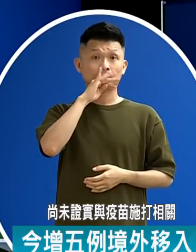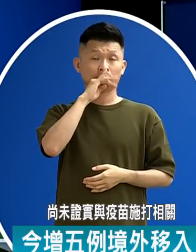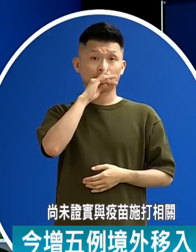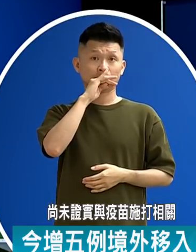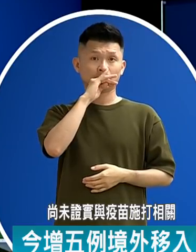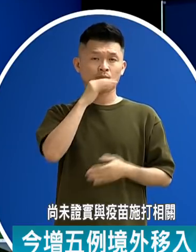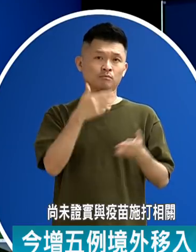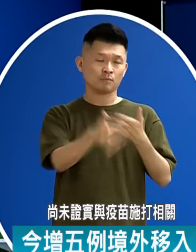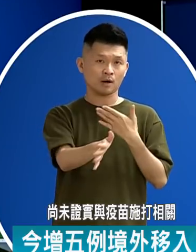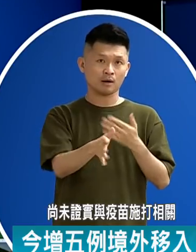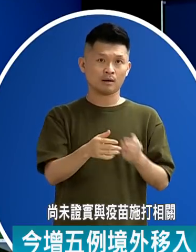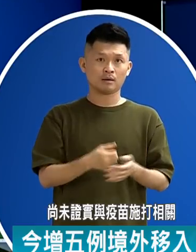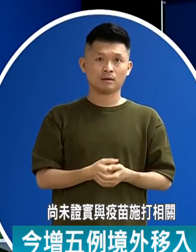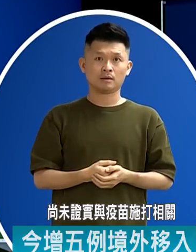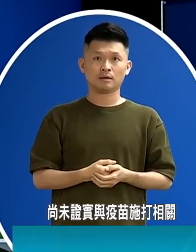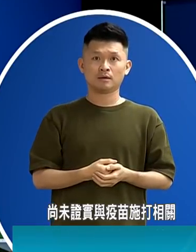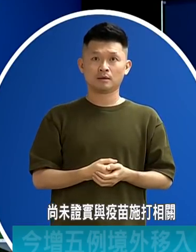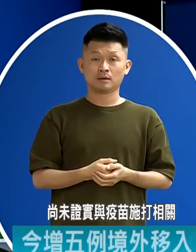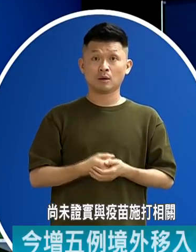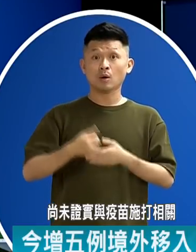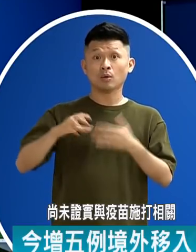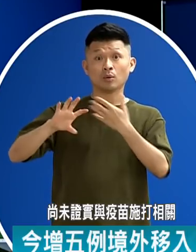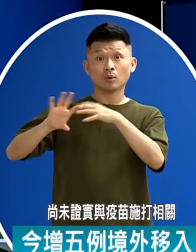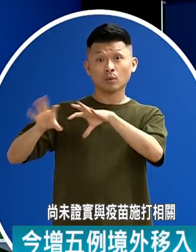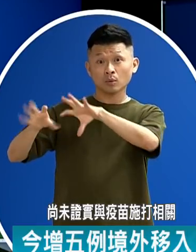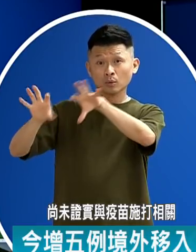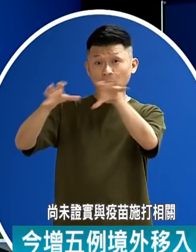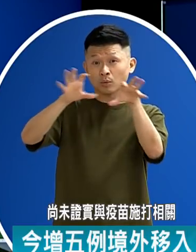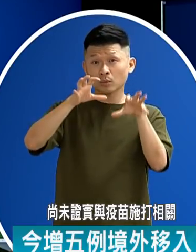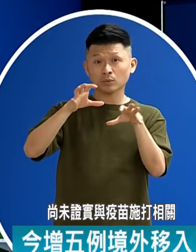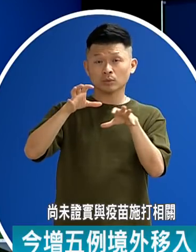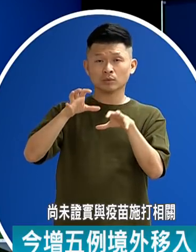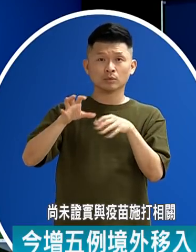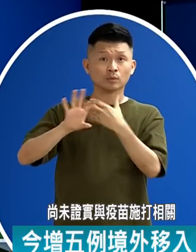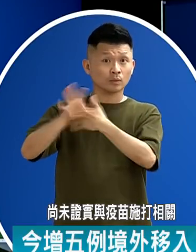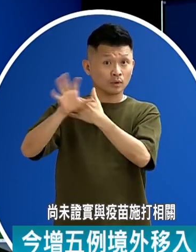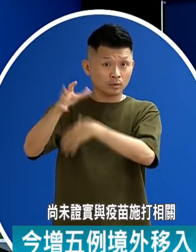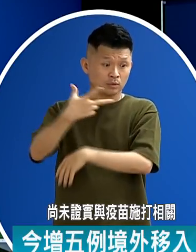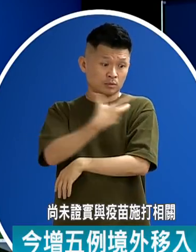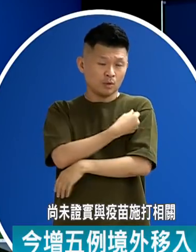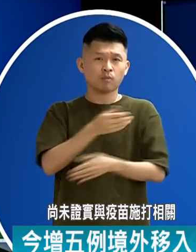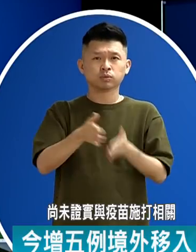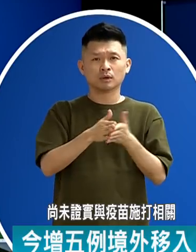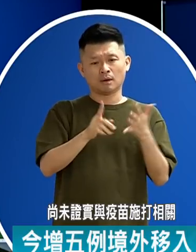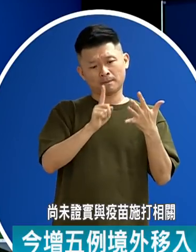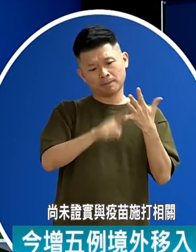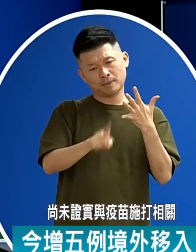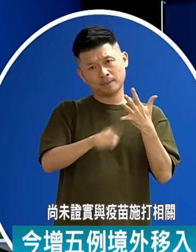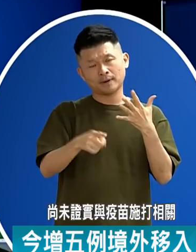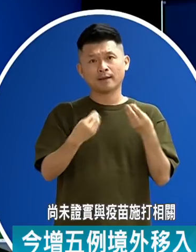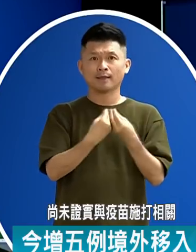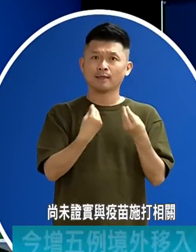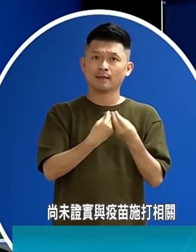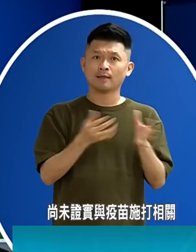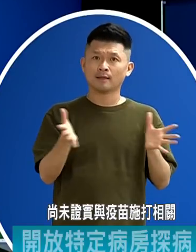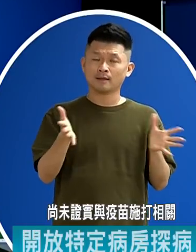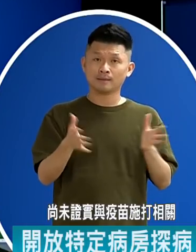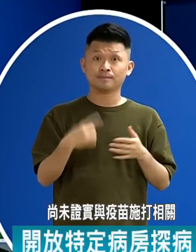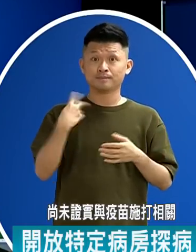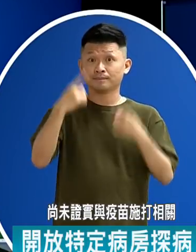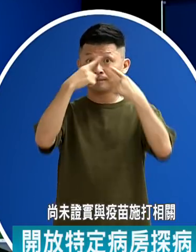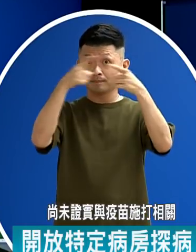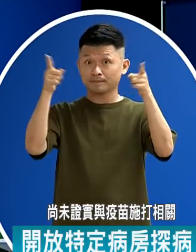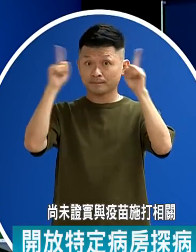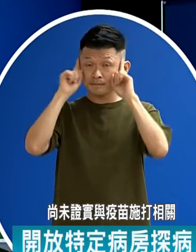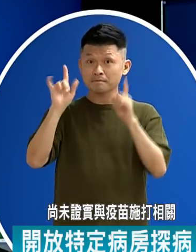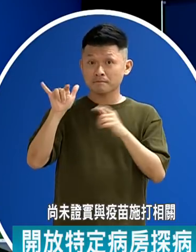限制，那他要施打国际的疫苗呢，又排在队伍的最尾端，想要问一下说要怎么因应。另外也有大专院校的教